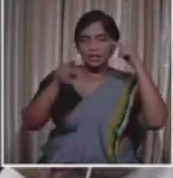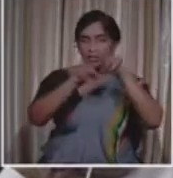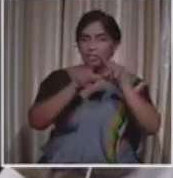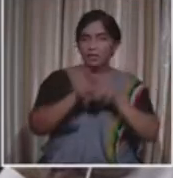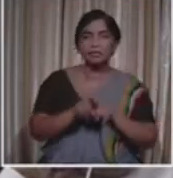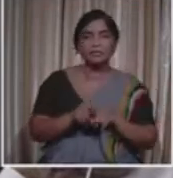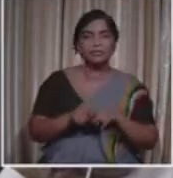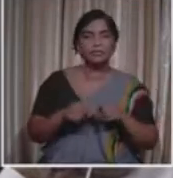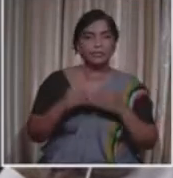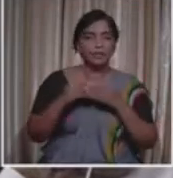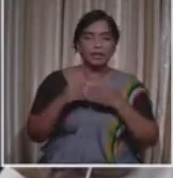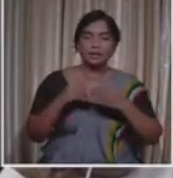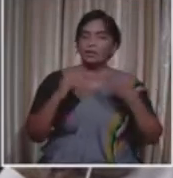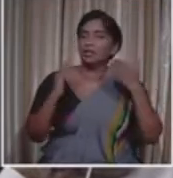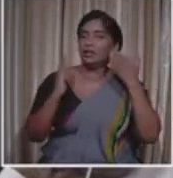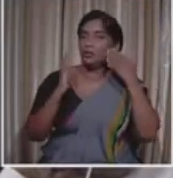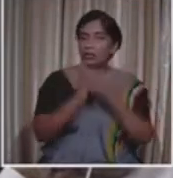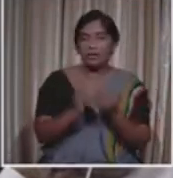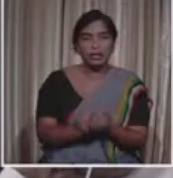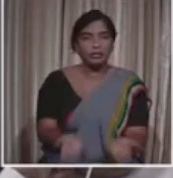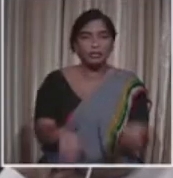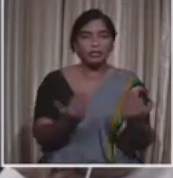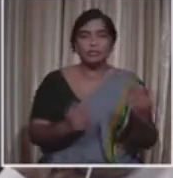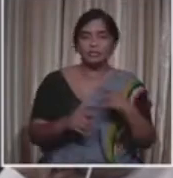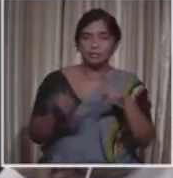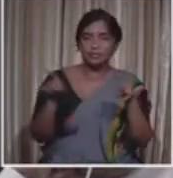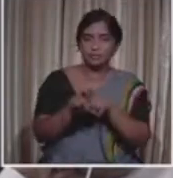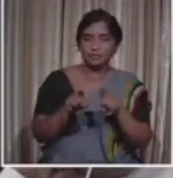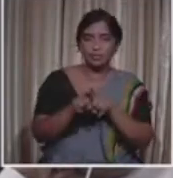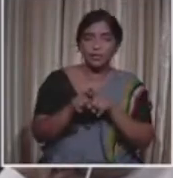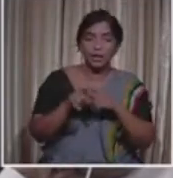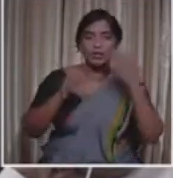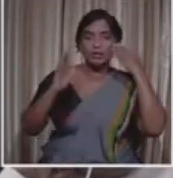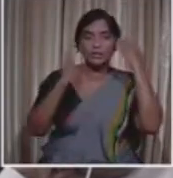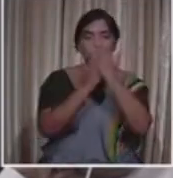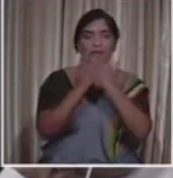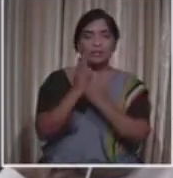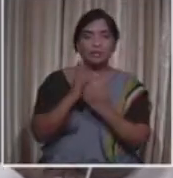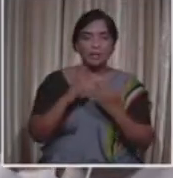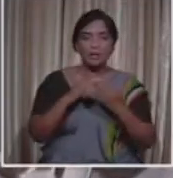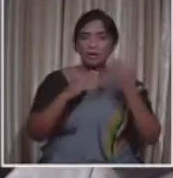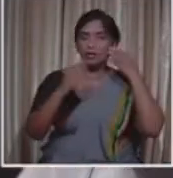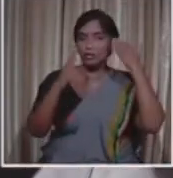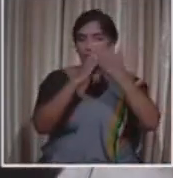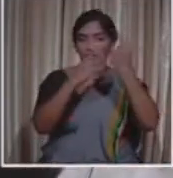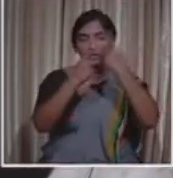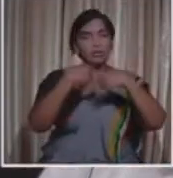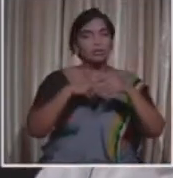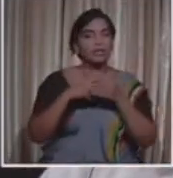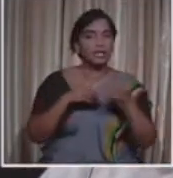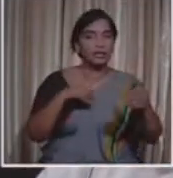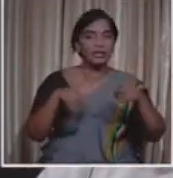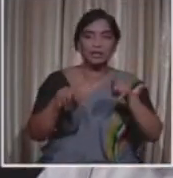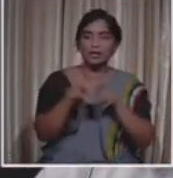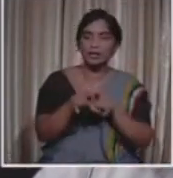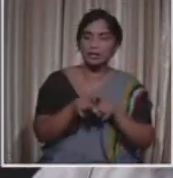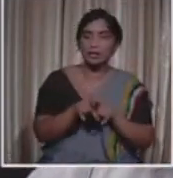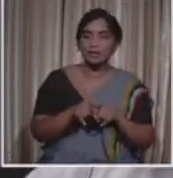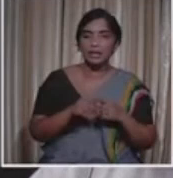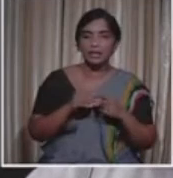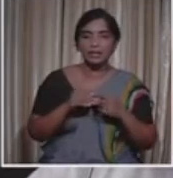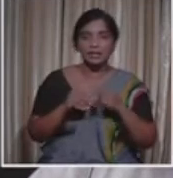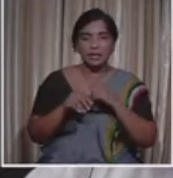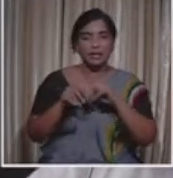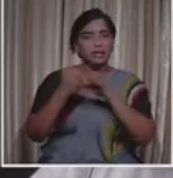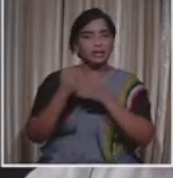සංදීලා මේ ප්‍රචණ්ඩ කාර්යත්වයට උඩගෙඩි දෙනවා. ඉතින් අපිට නීතියෙන් සාධාරණයක් බලාපොරොත්තු වෙන්නේ නැහැ. හැබැයි එහෙම නොවුණා කියලා අපිට හිතර දුකකුත් නැහැ. අපි